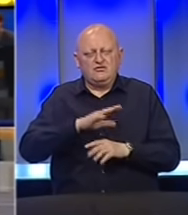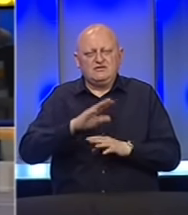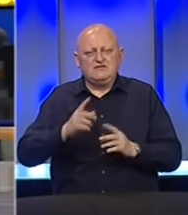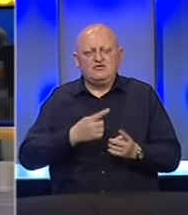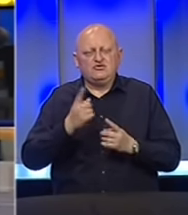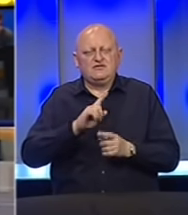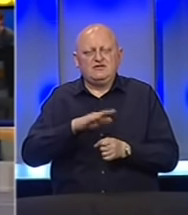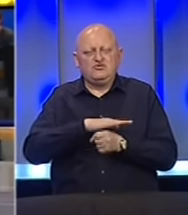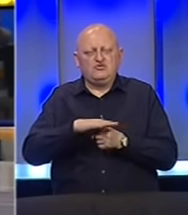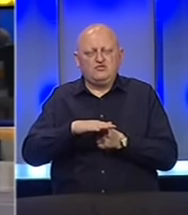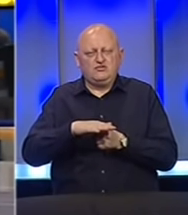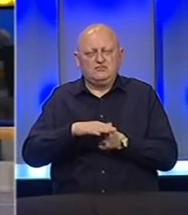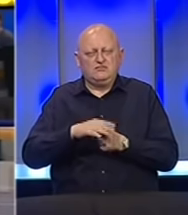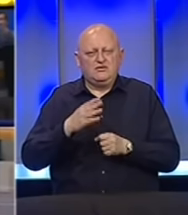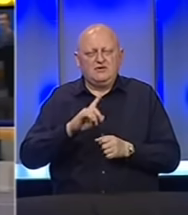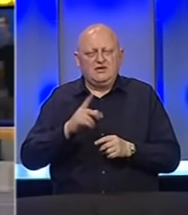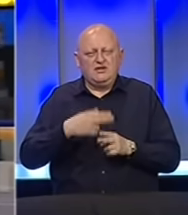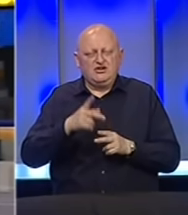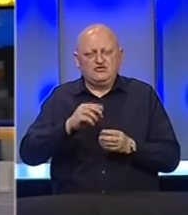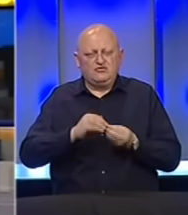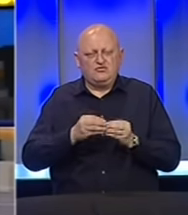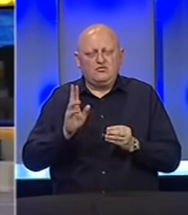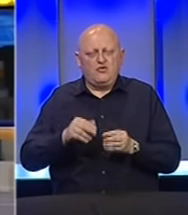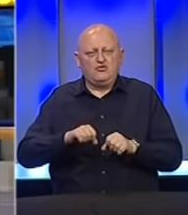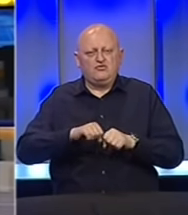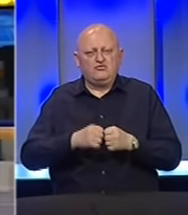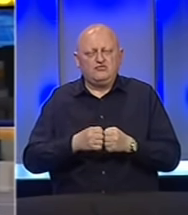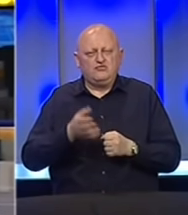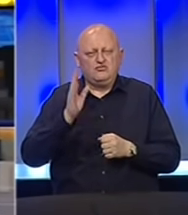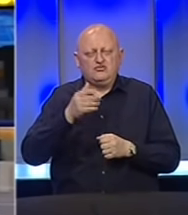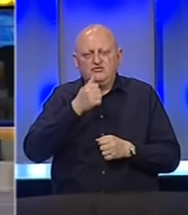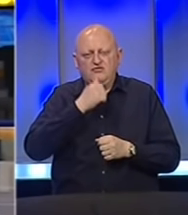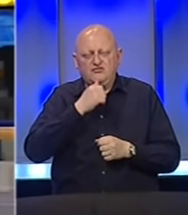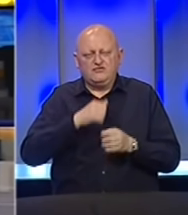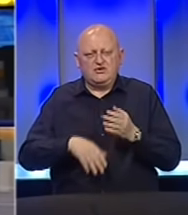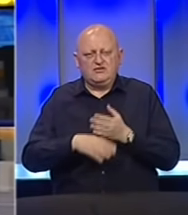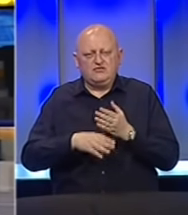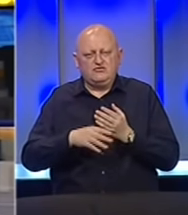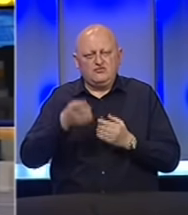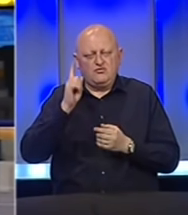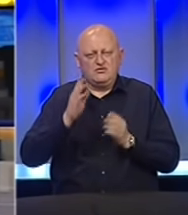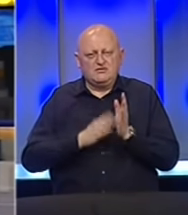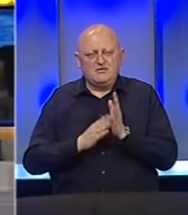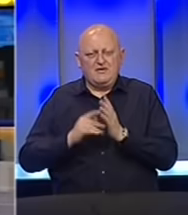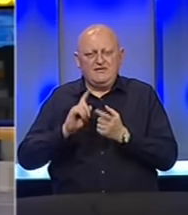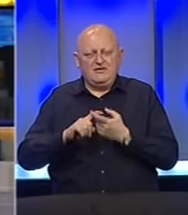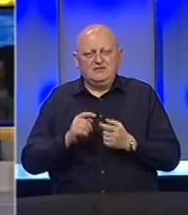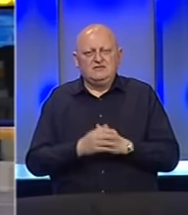uslovi nisu ispunjeni. A nerješavanje ovog problema moglo bi ugroziti i buduću financijsku pomoć, upozoravaju iz MMF-a.